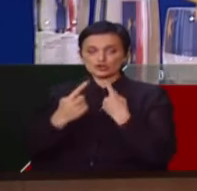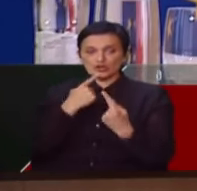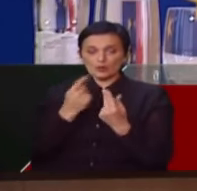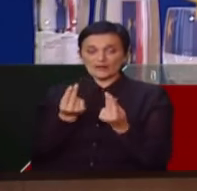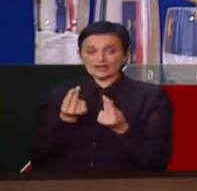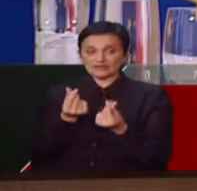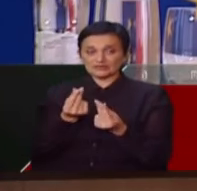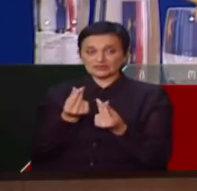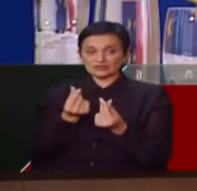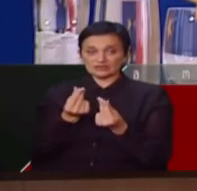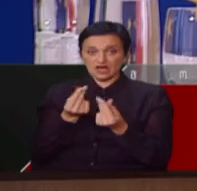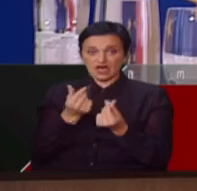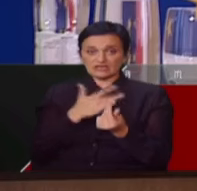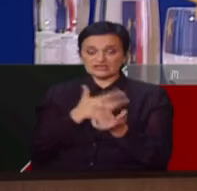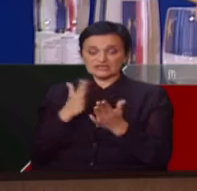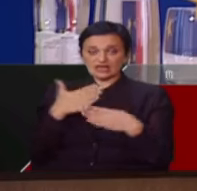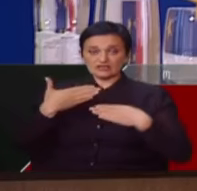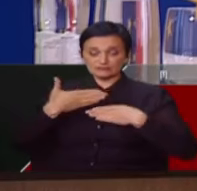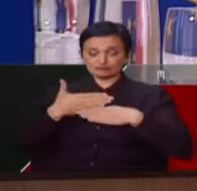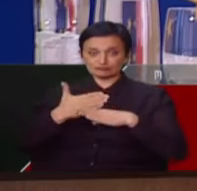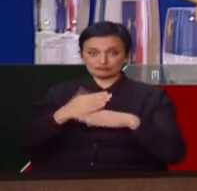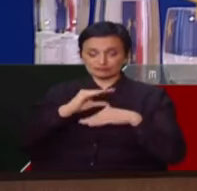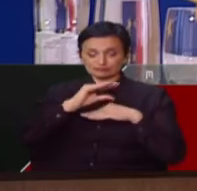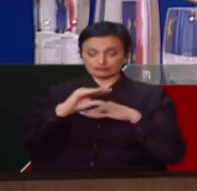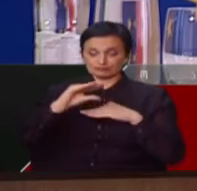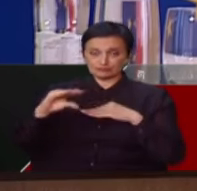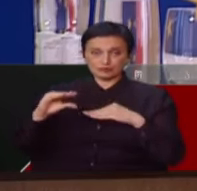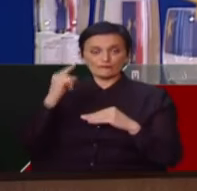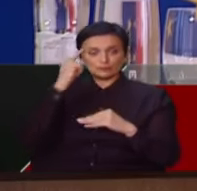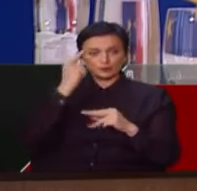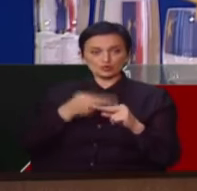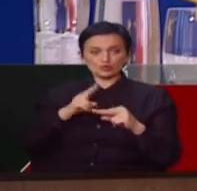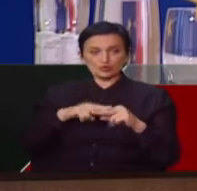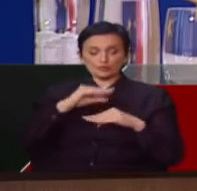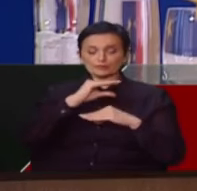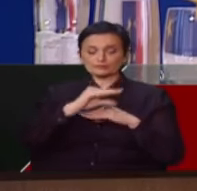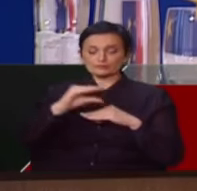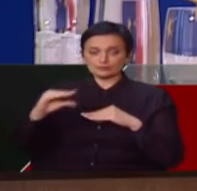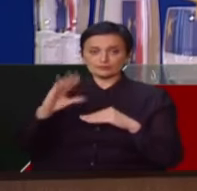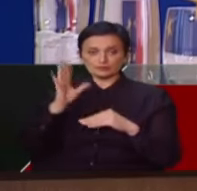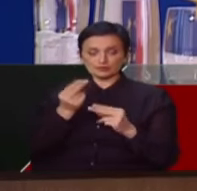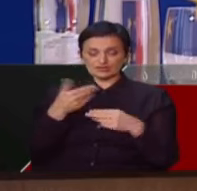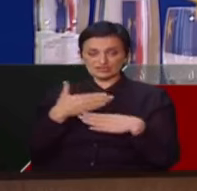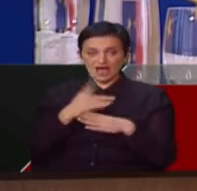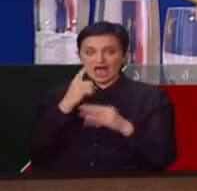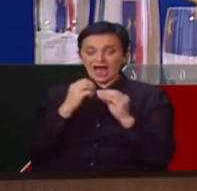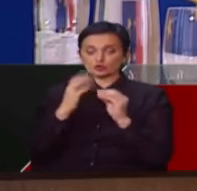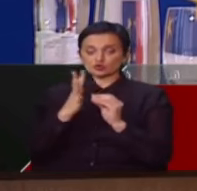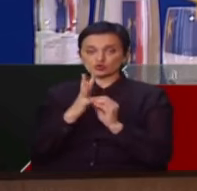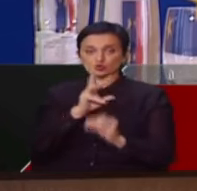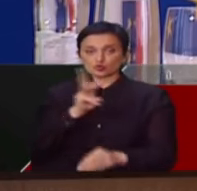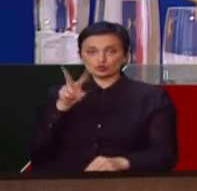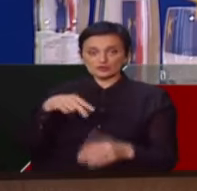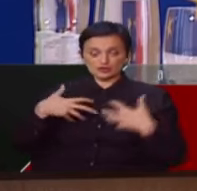თანხის საავადმყოფო განაწილებასთან დაკავშირებით და ფიქრობთ, რომ ეს თანხები განაწილდება შემდეგი სახით: 115 მილიონით